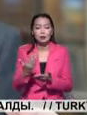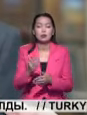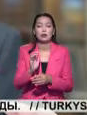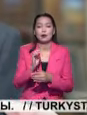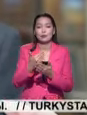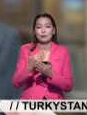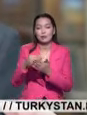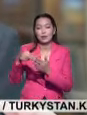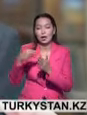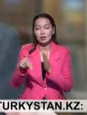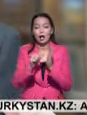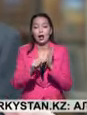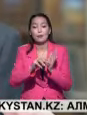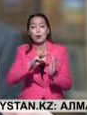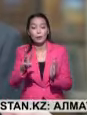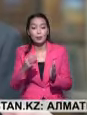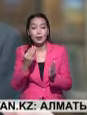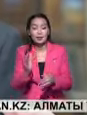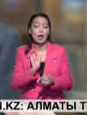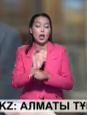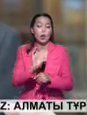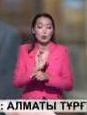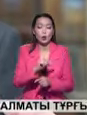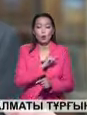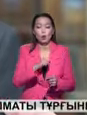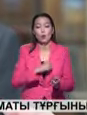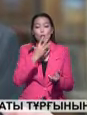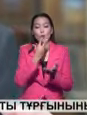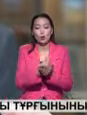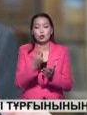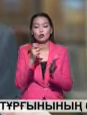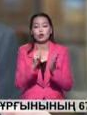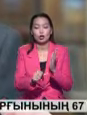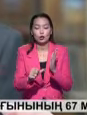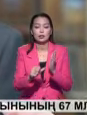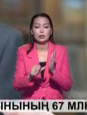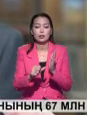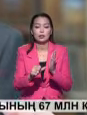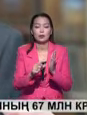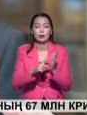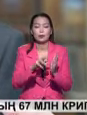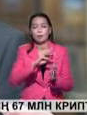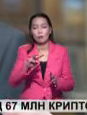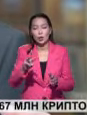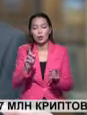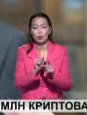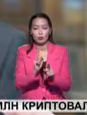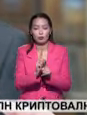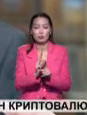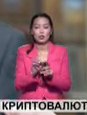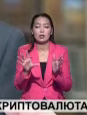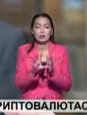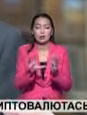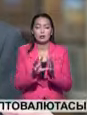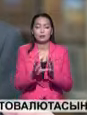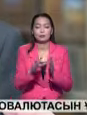миллионға электр энергия сататын болсақ, экспортқа өзімізге 267 миллионға біз электр